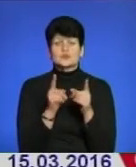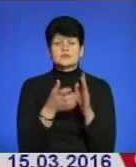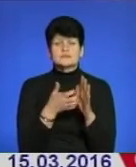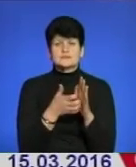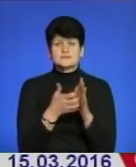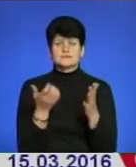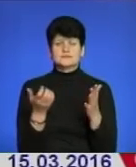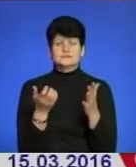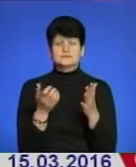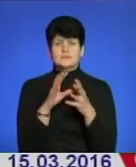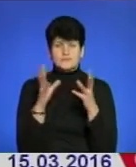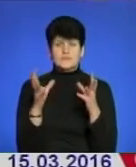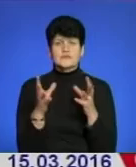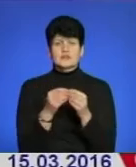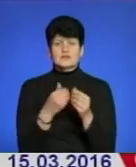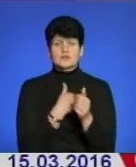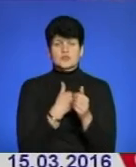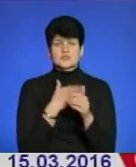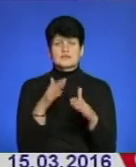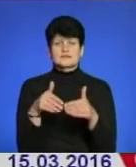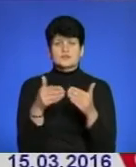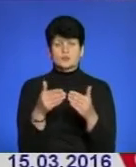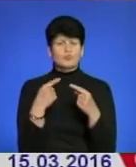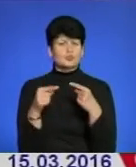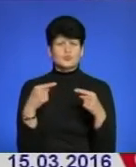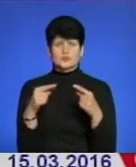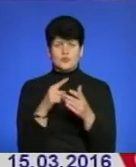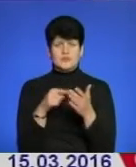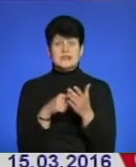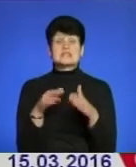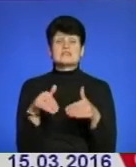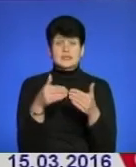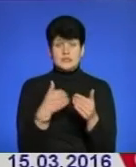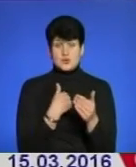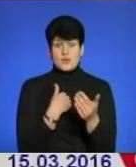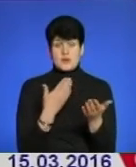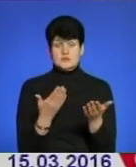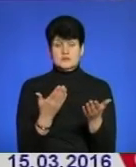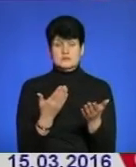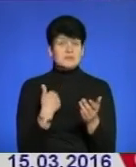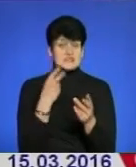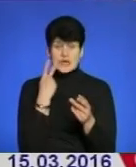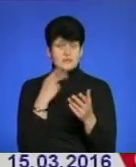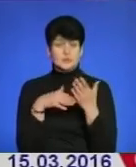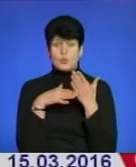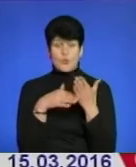чогось не вистачає, взагалі хочете звернутися по будь-якому питанню, звертайтесь до нас. Ми завжди